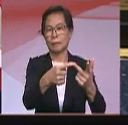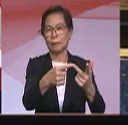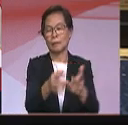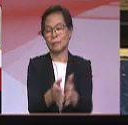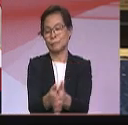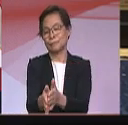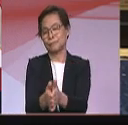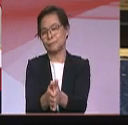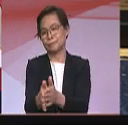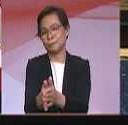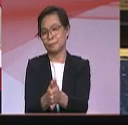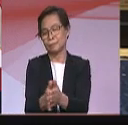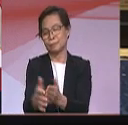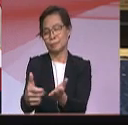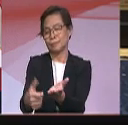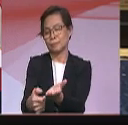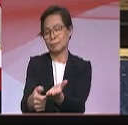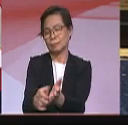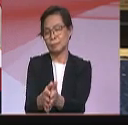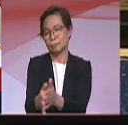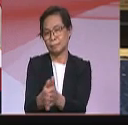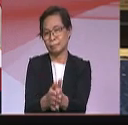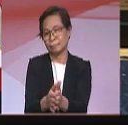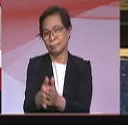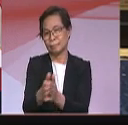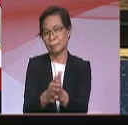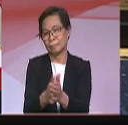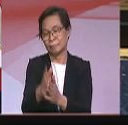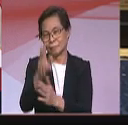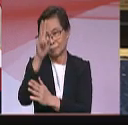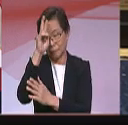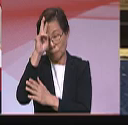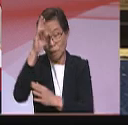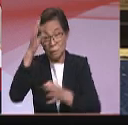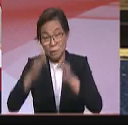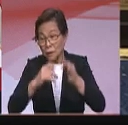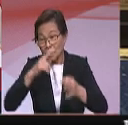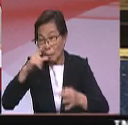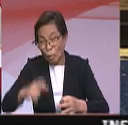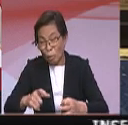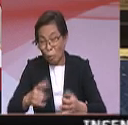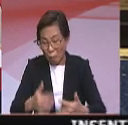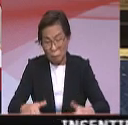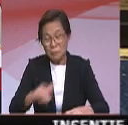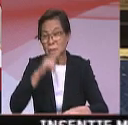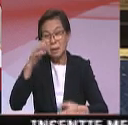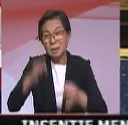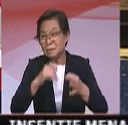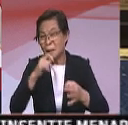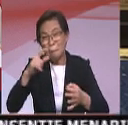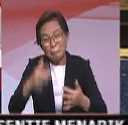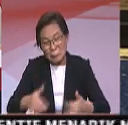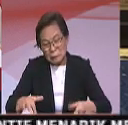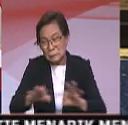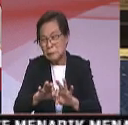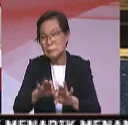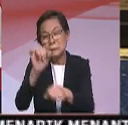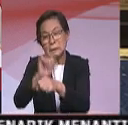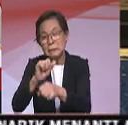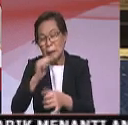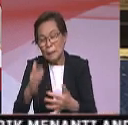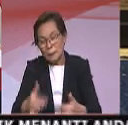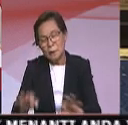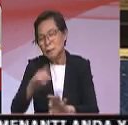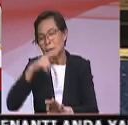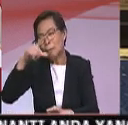kerap gunakan hand sanitizer. Sekiranya tidak ada keperluan segera ataupun mendesak, tidak